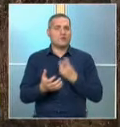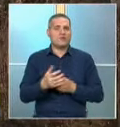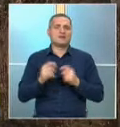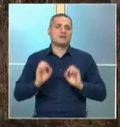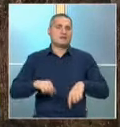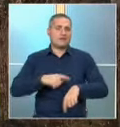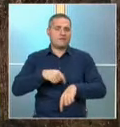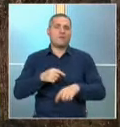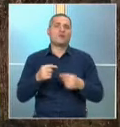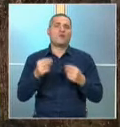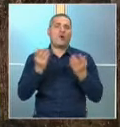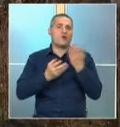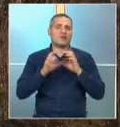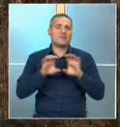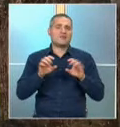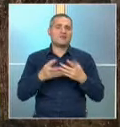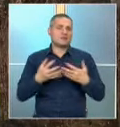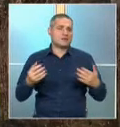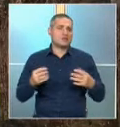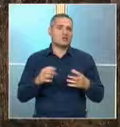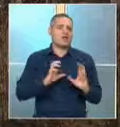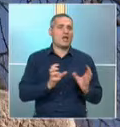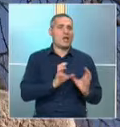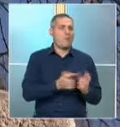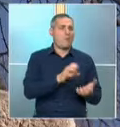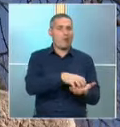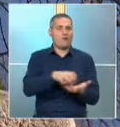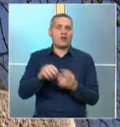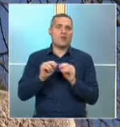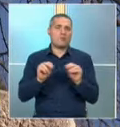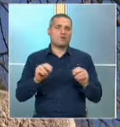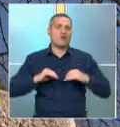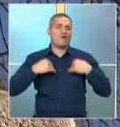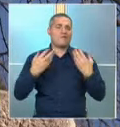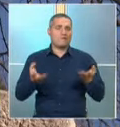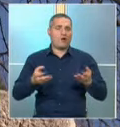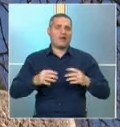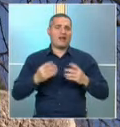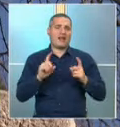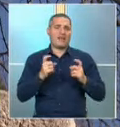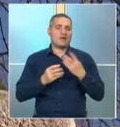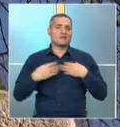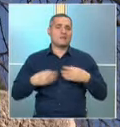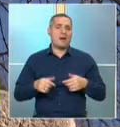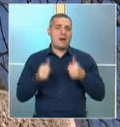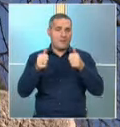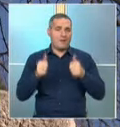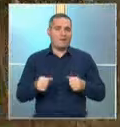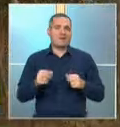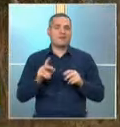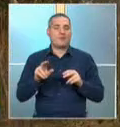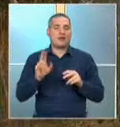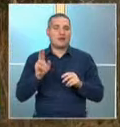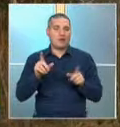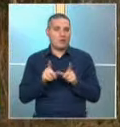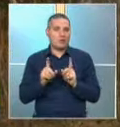като съвременно учебно заведение с различни профили на обучение. В двора на гимназията се намира паметника на светите братя Кирил и